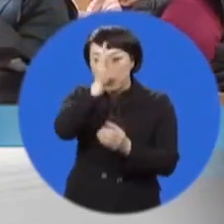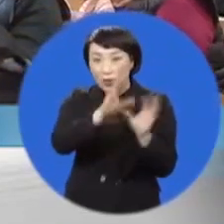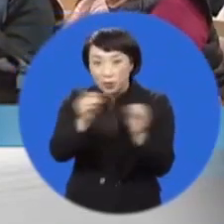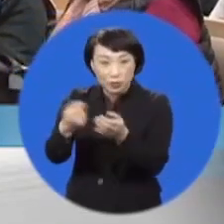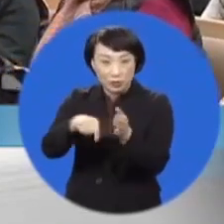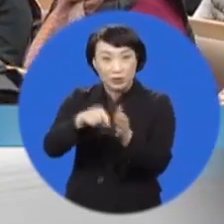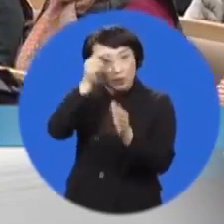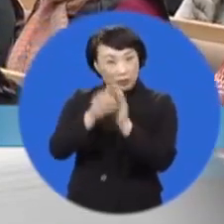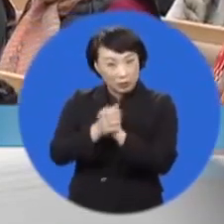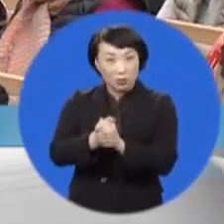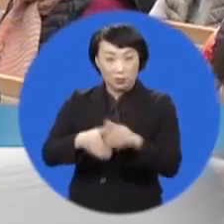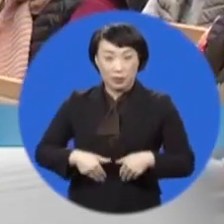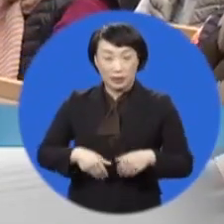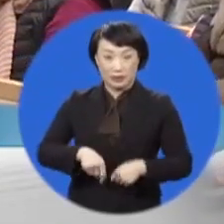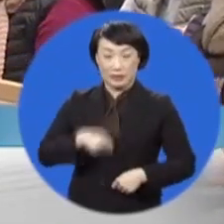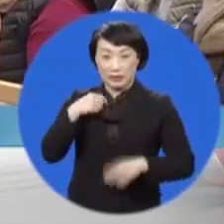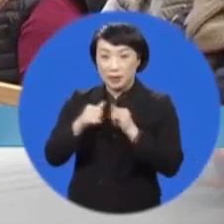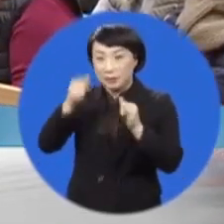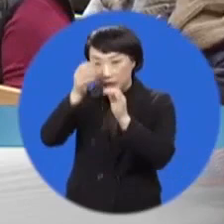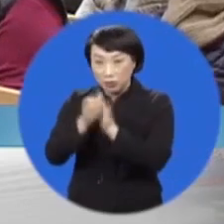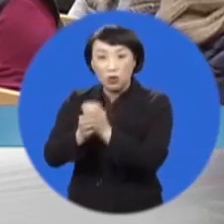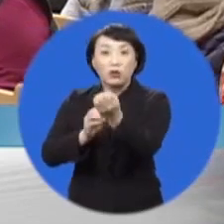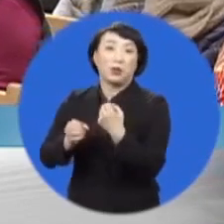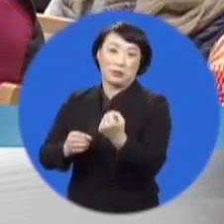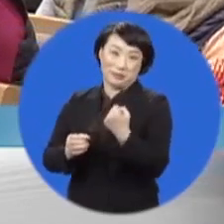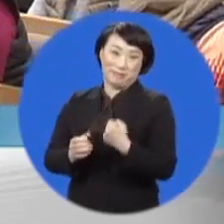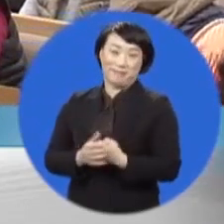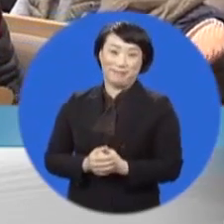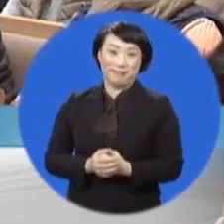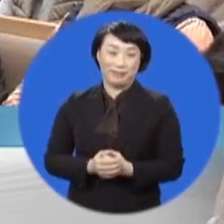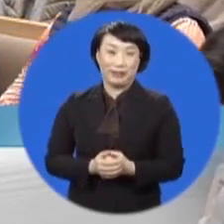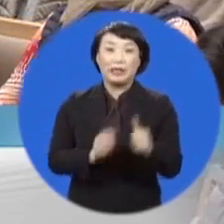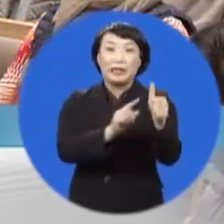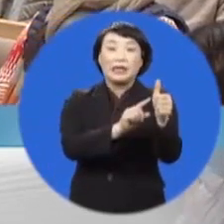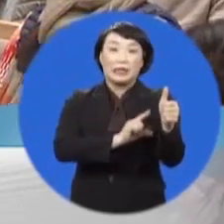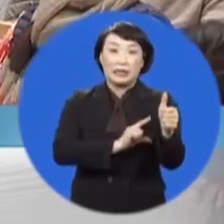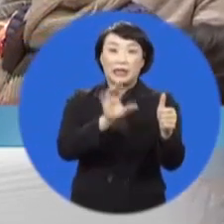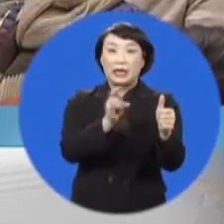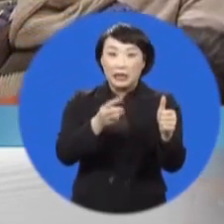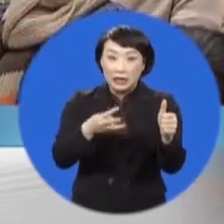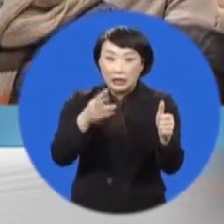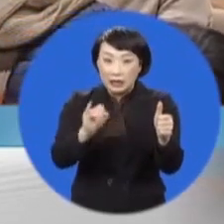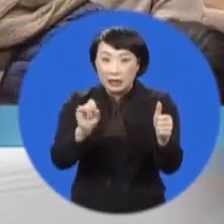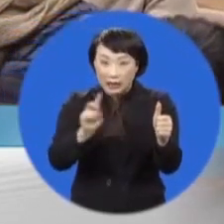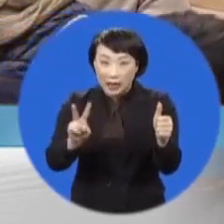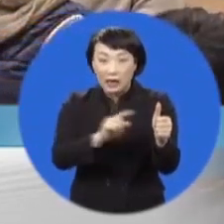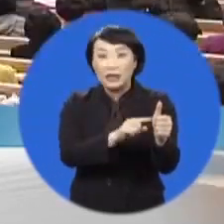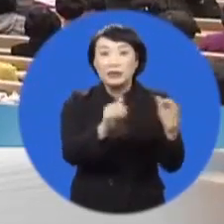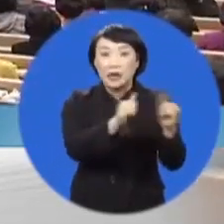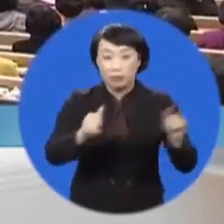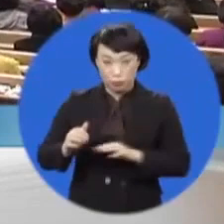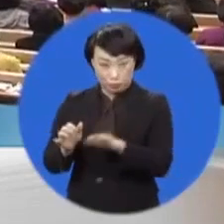서로 기도하라 의인의 간구는 역사하는 힘이 많으니라 엘리야는 우리와 성정이 같은 잘 아니로되